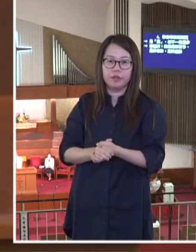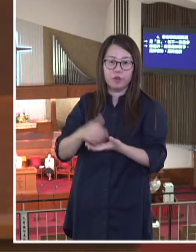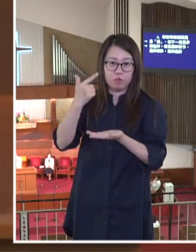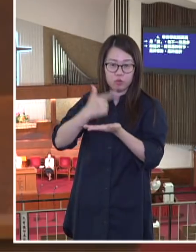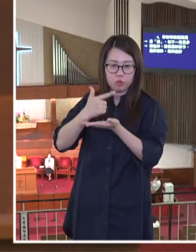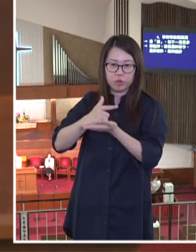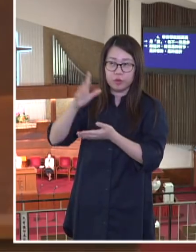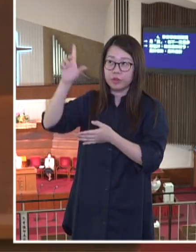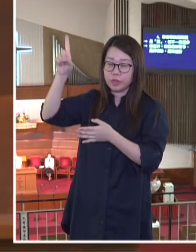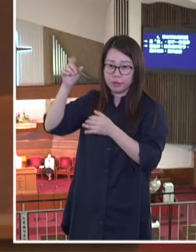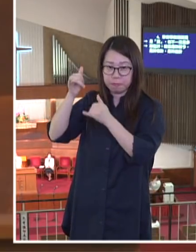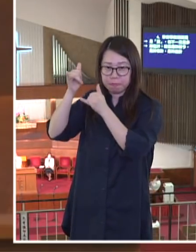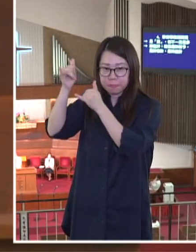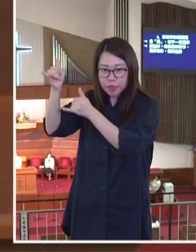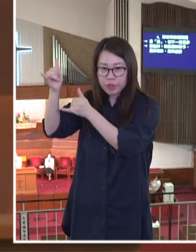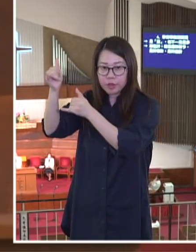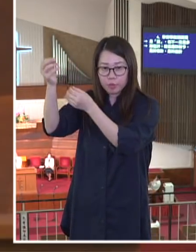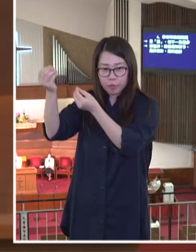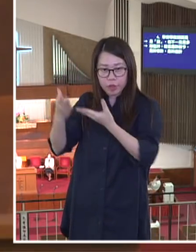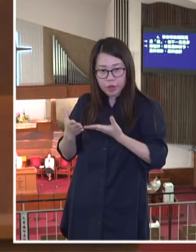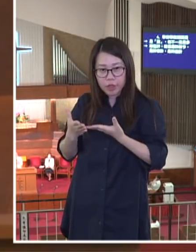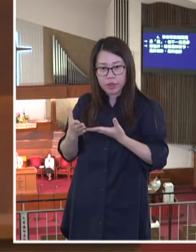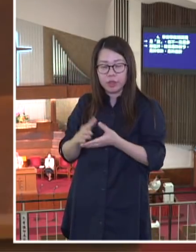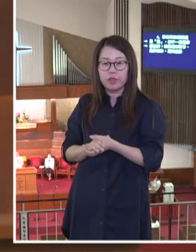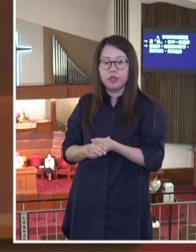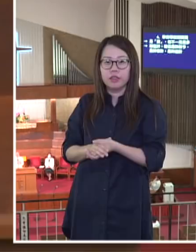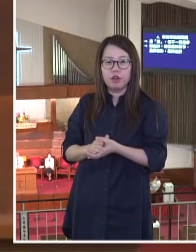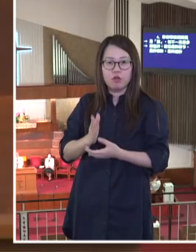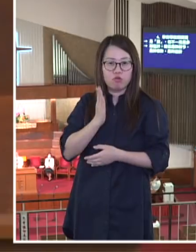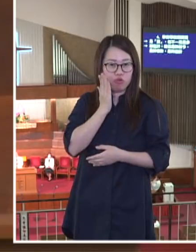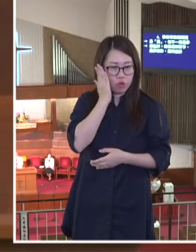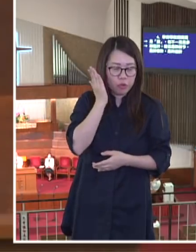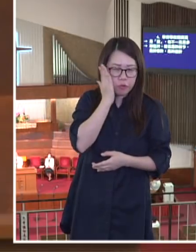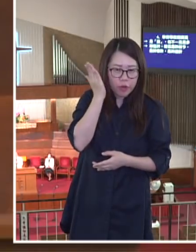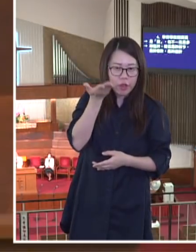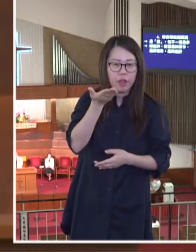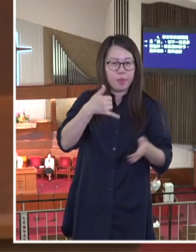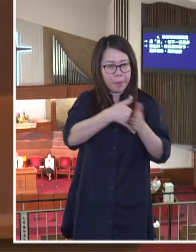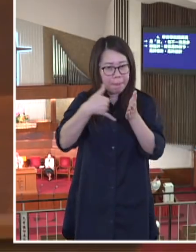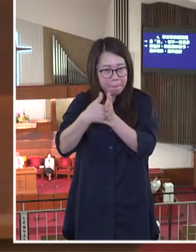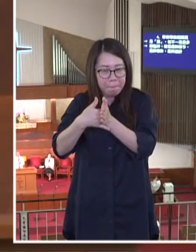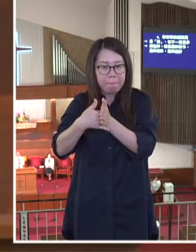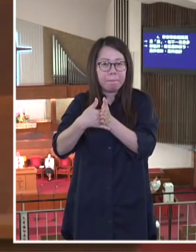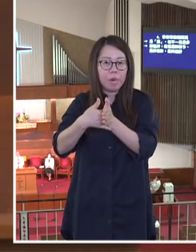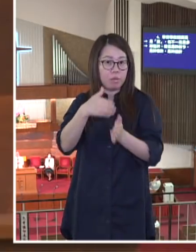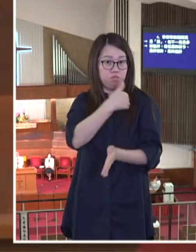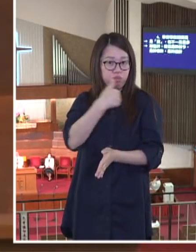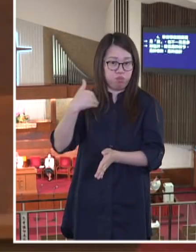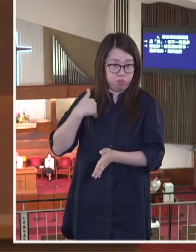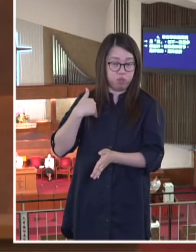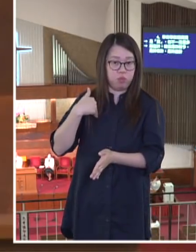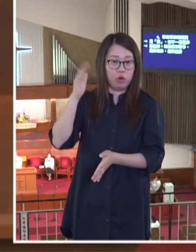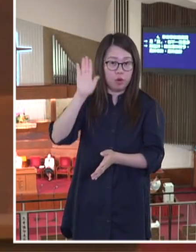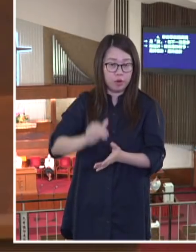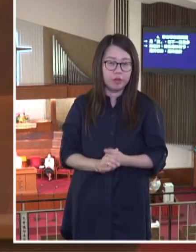容许可以我们顺境，神亦可以容许逆境的临到，这个就是跟从神。